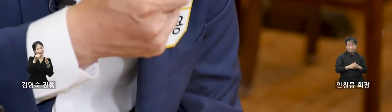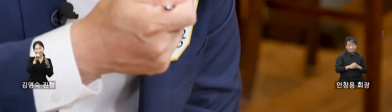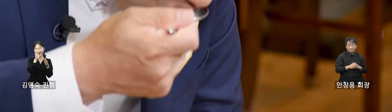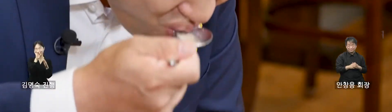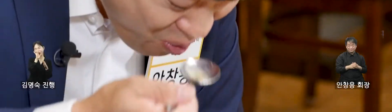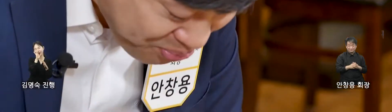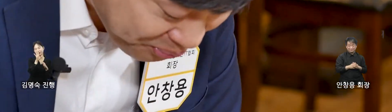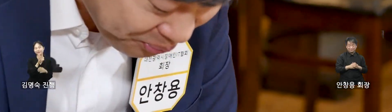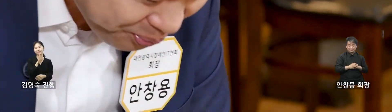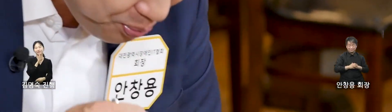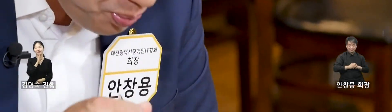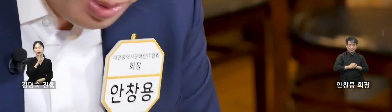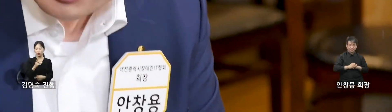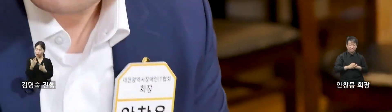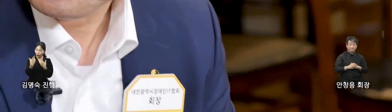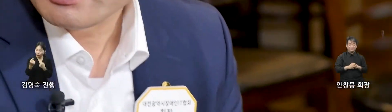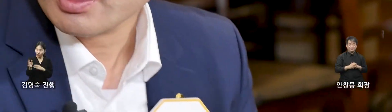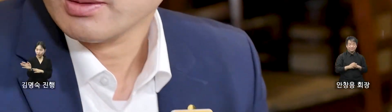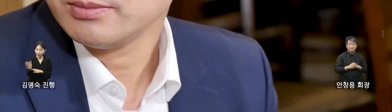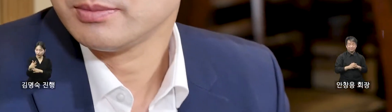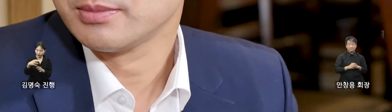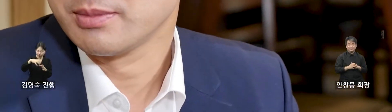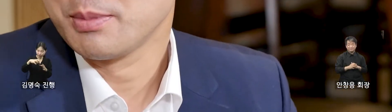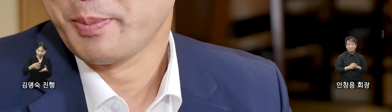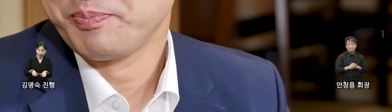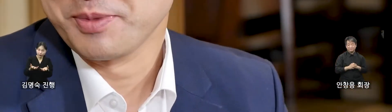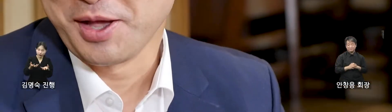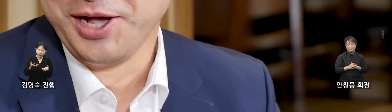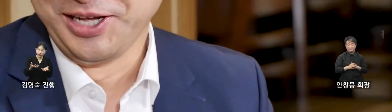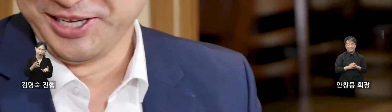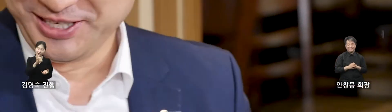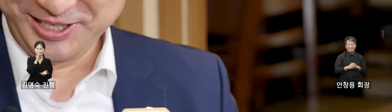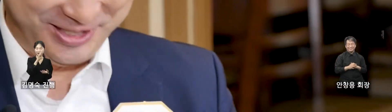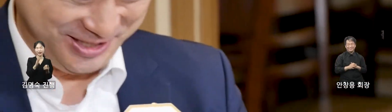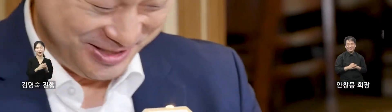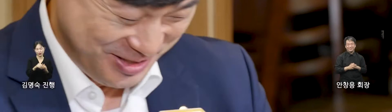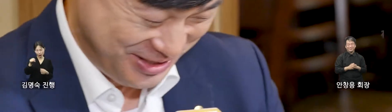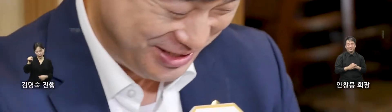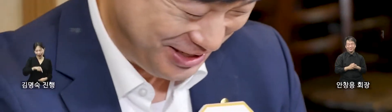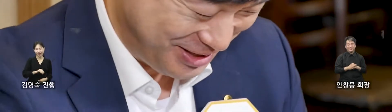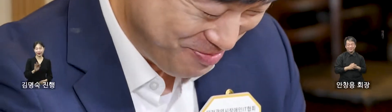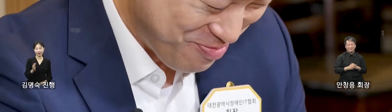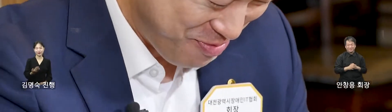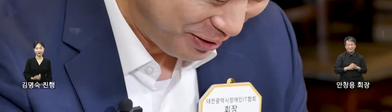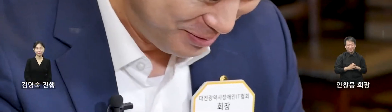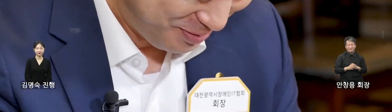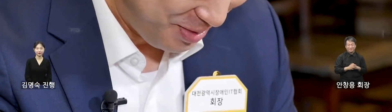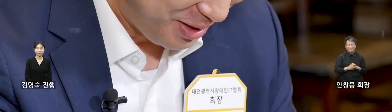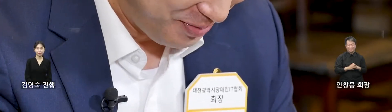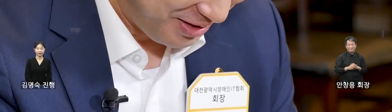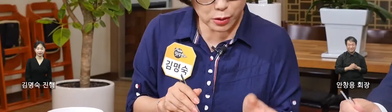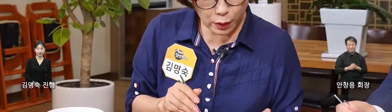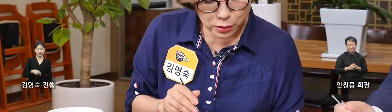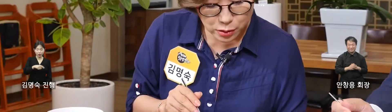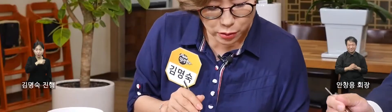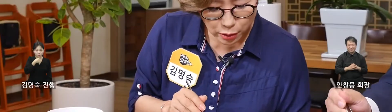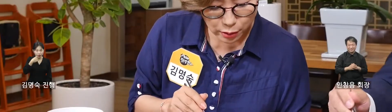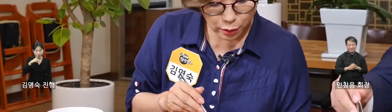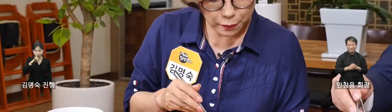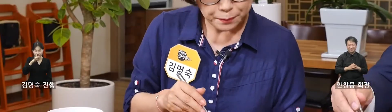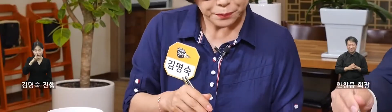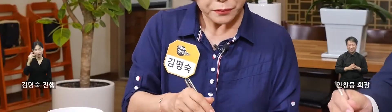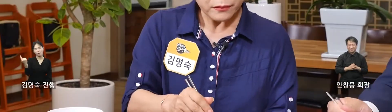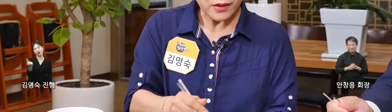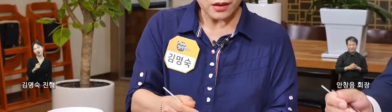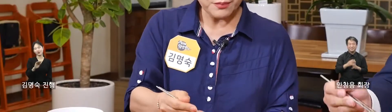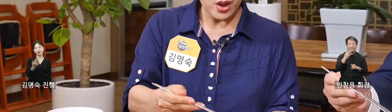나요. 멸치를 넣어도. 그러니까 여기 와서 드셔야 돼요. 이 맛을 보고 싶으면 이곳을 와서 드셔야